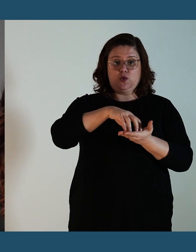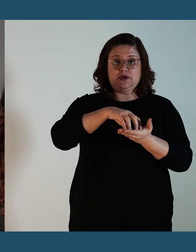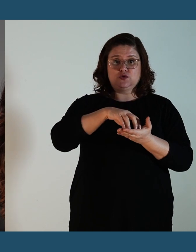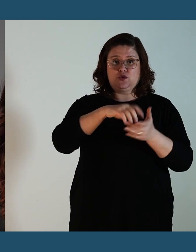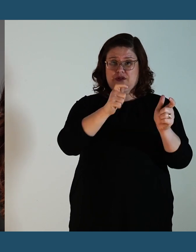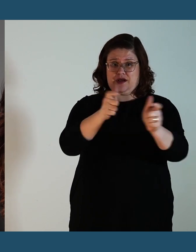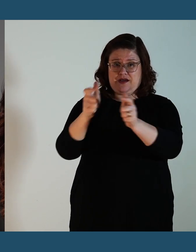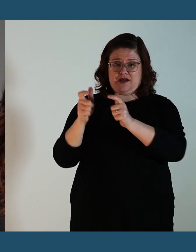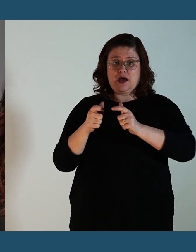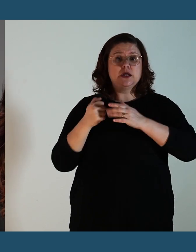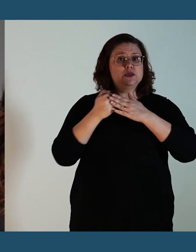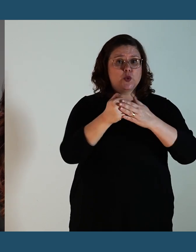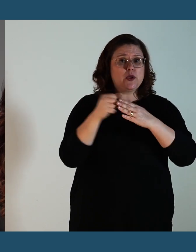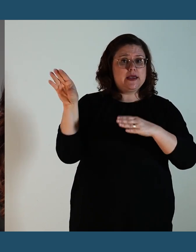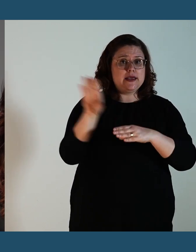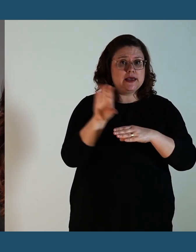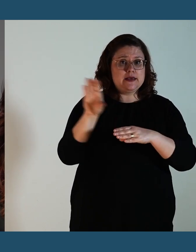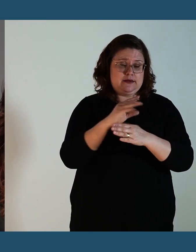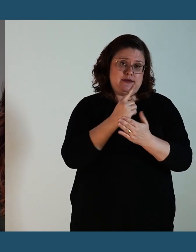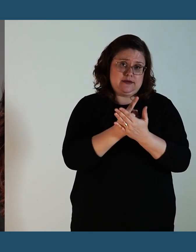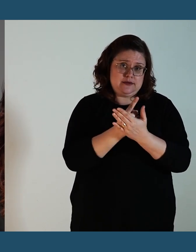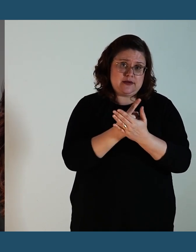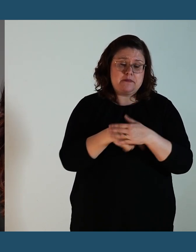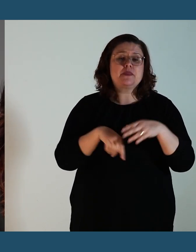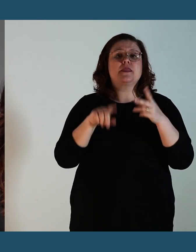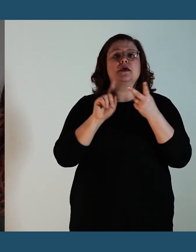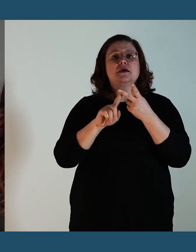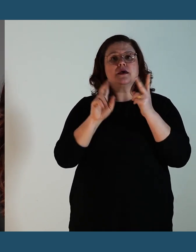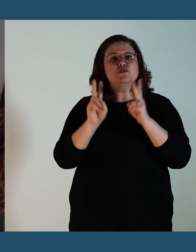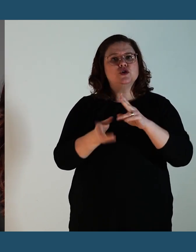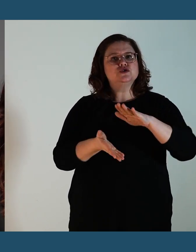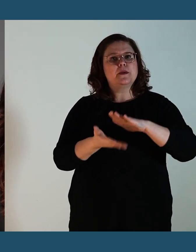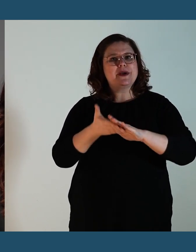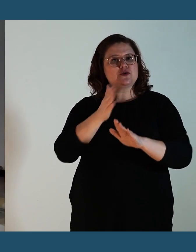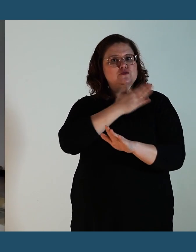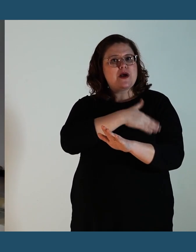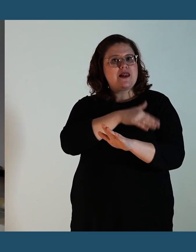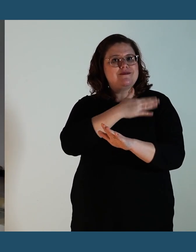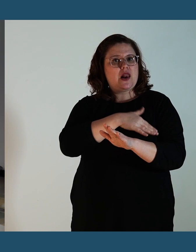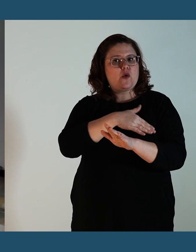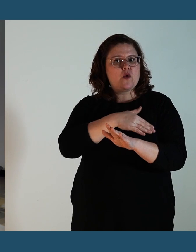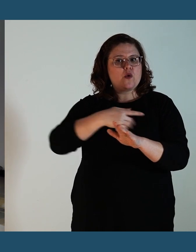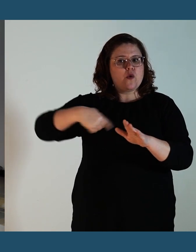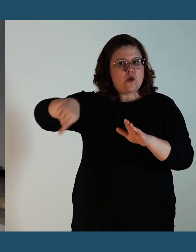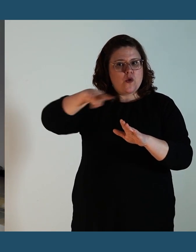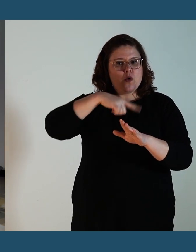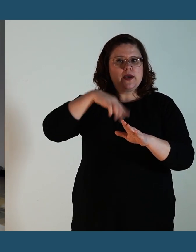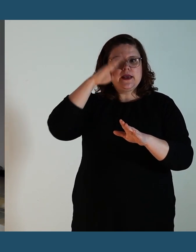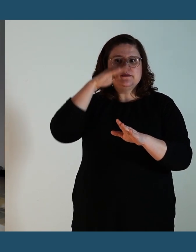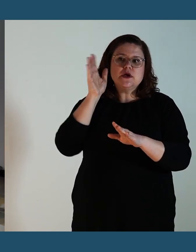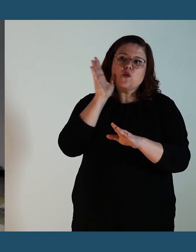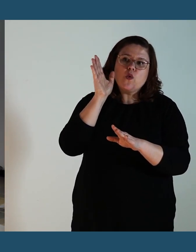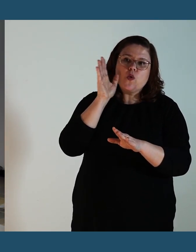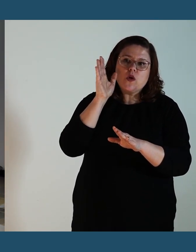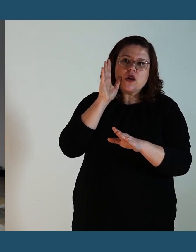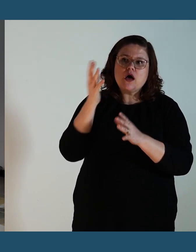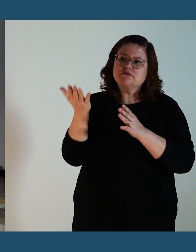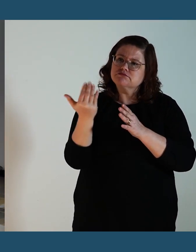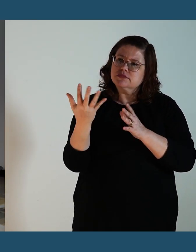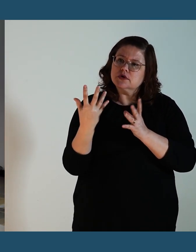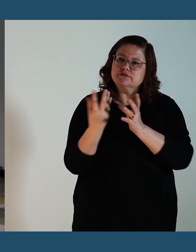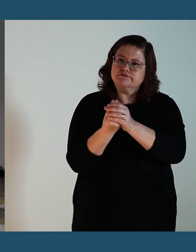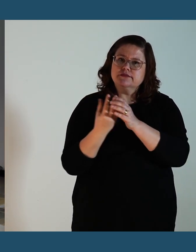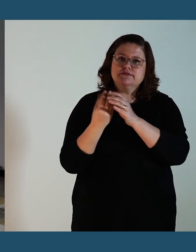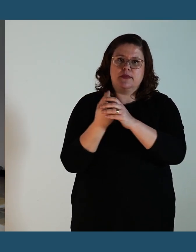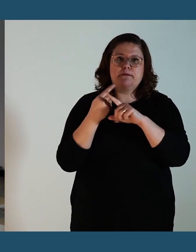tosi tärkeää, järjestöjen tukeminen, mutta sitten meidän pitäisi myös peruspalveluissa kuulla ihmisiä enemmän ja osallistaa. Että nämä on esimerkiksi valtavan